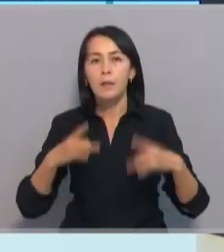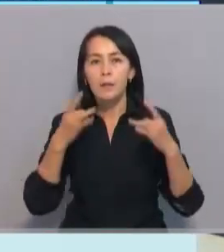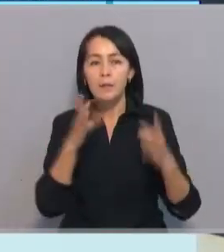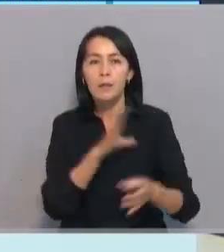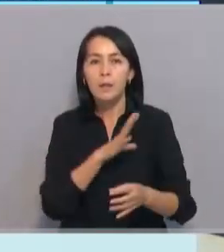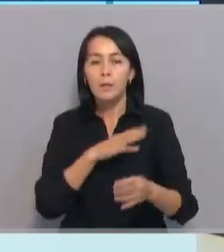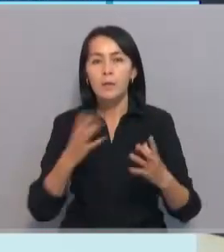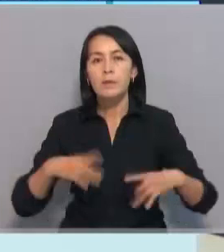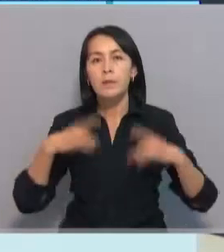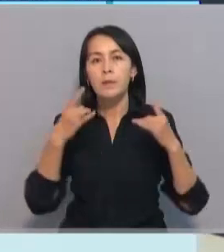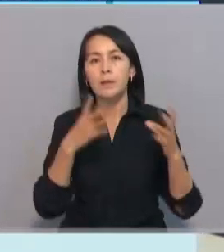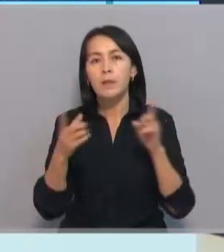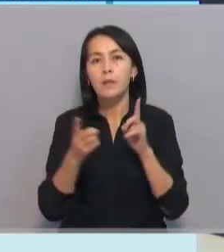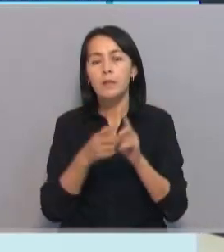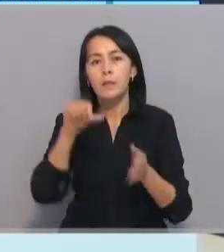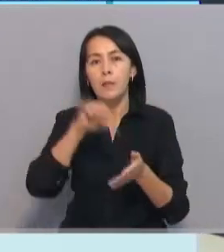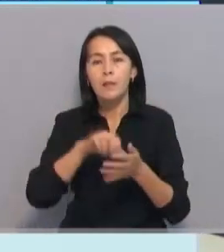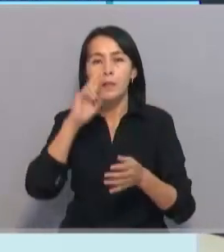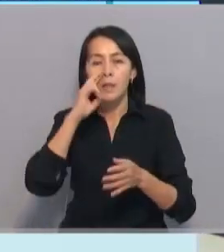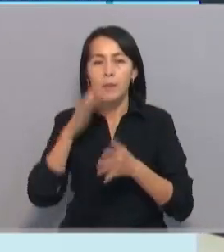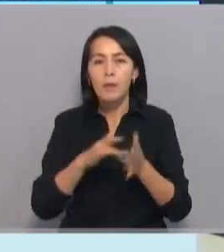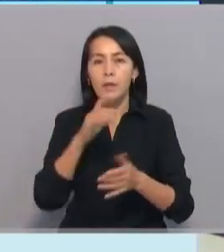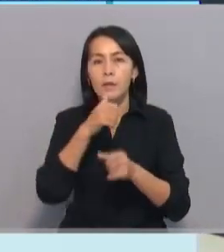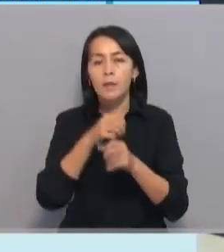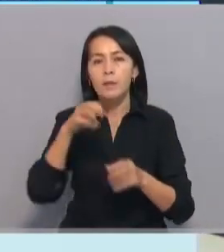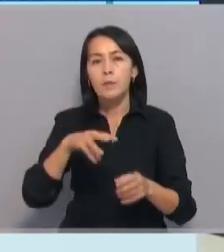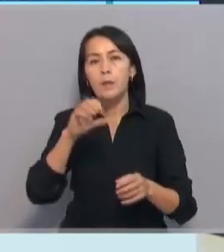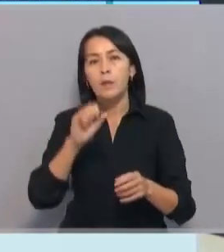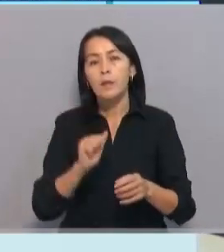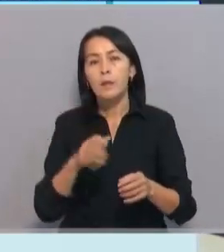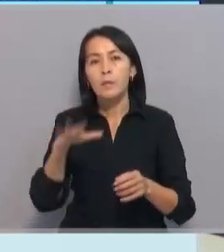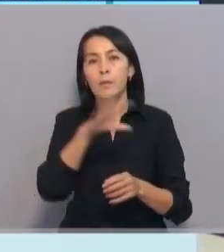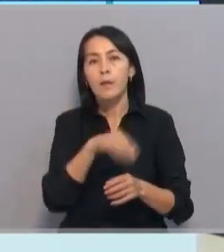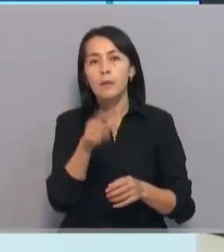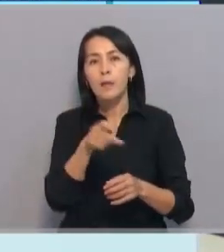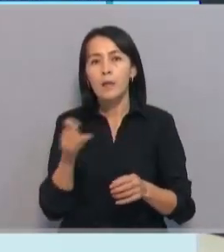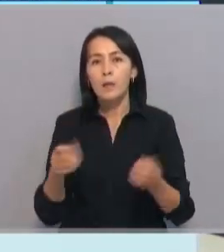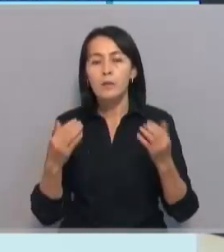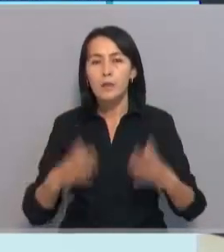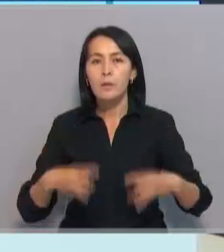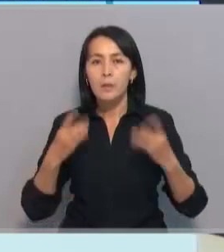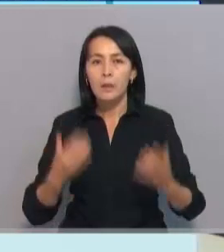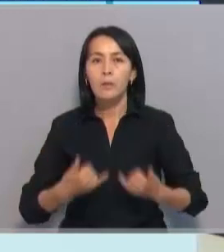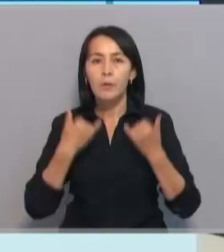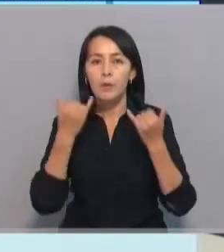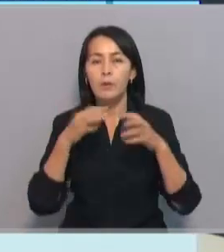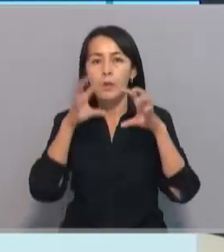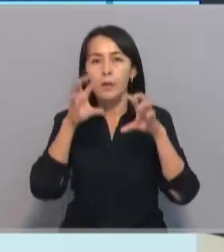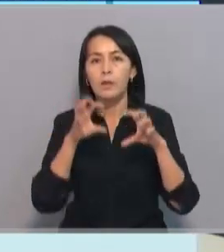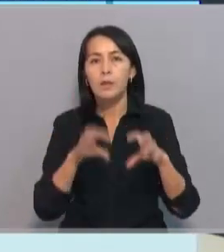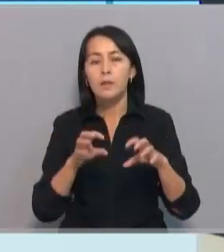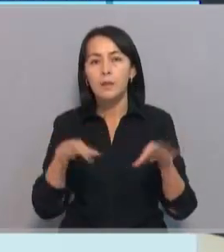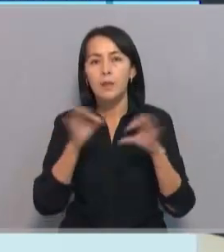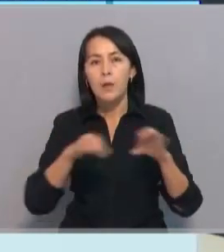өтті. Салтанатты жиынға қатысқан Шымкент қаласының әкімі Мұрат Әйтенов барша қала жұртшылығын мерекемен құттықтап ата заңның